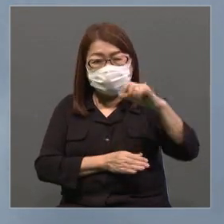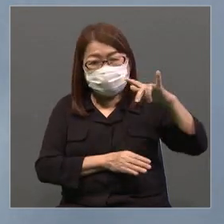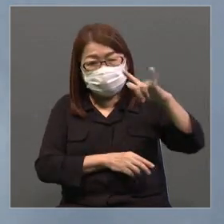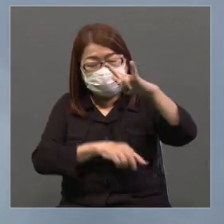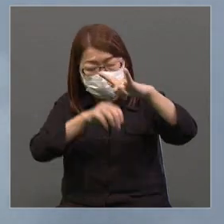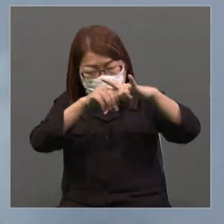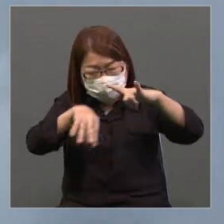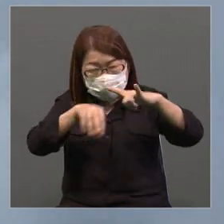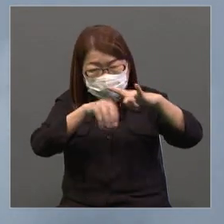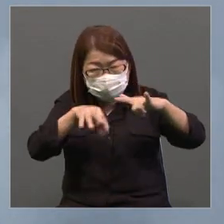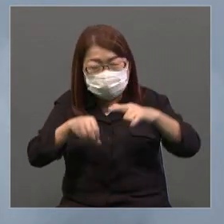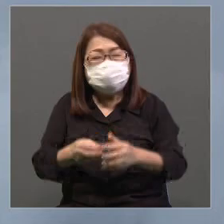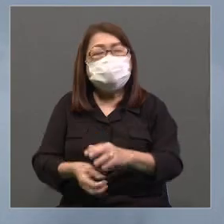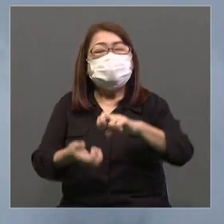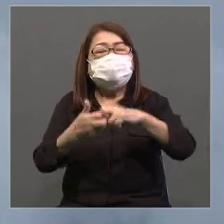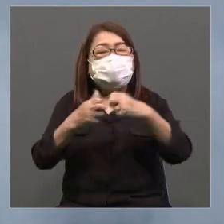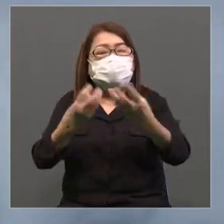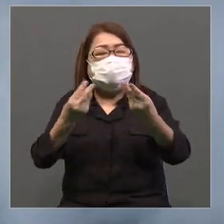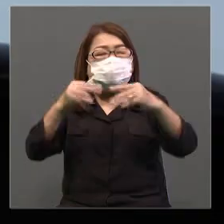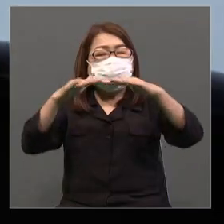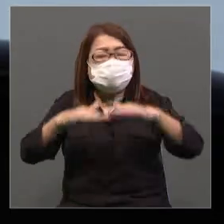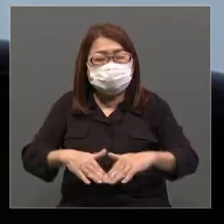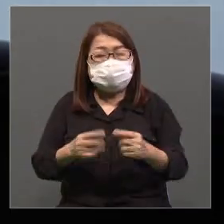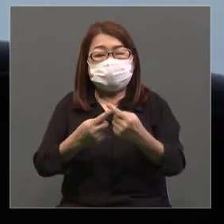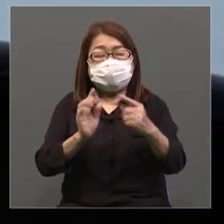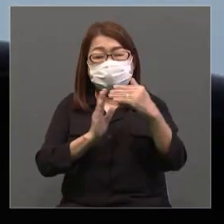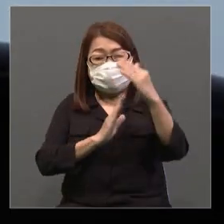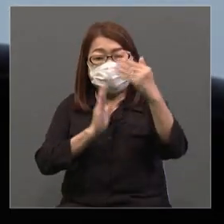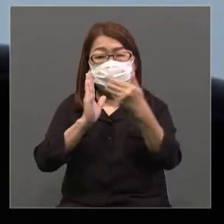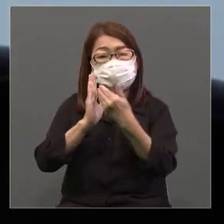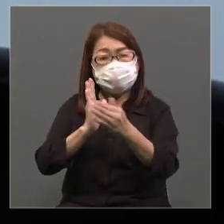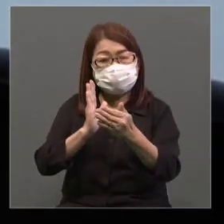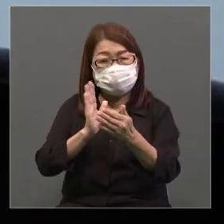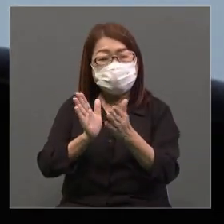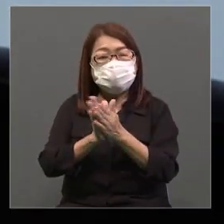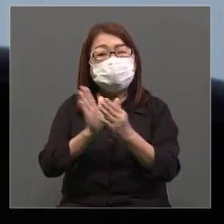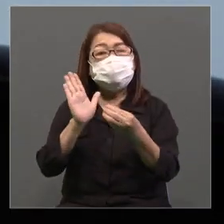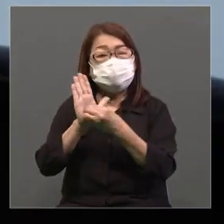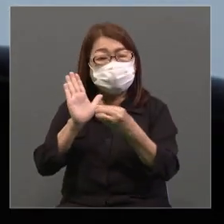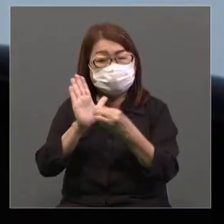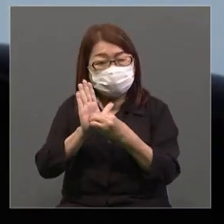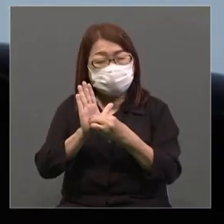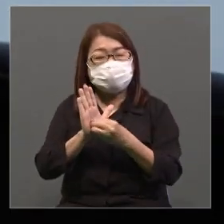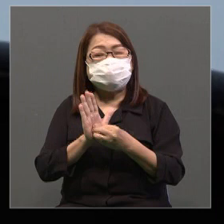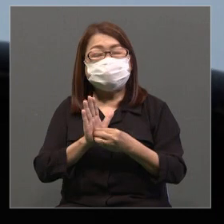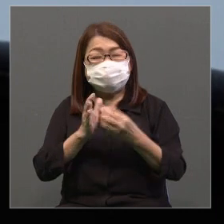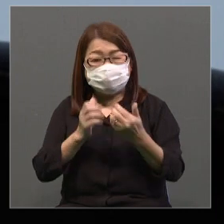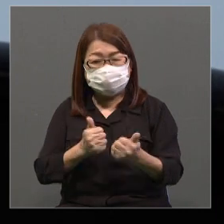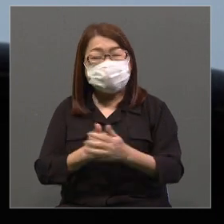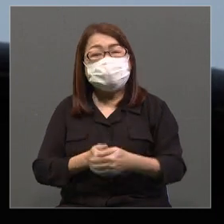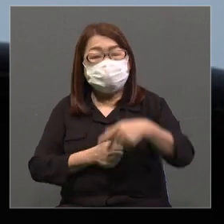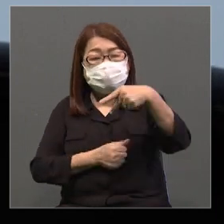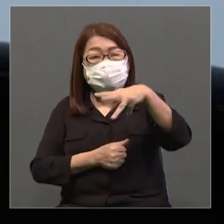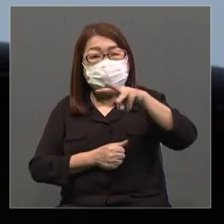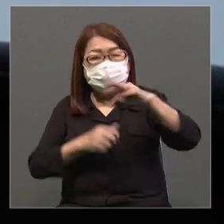ในการแก้ไขปัญหา PM 2.5ส่วนในพื้นที่ภาคเหนือภาคตะวันออกและกรุงเทพฯนะครับจะทำให้ค่า